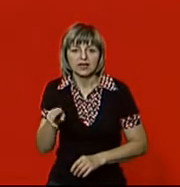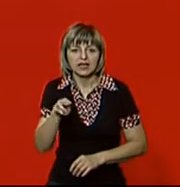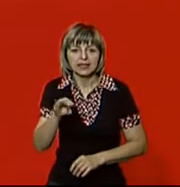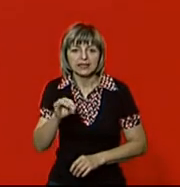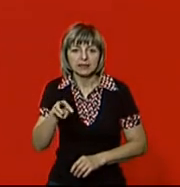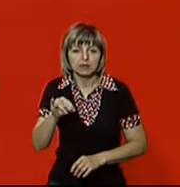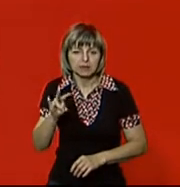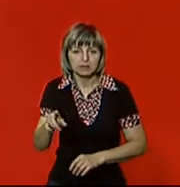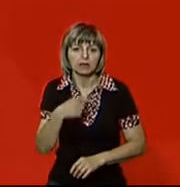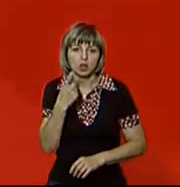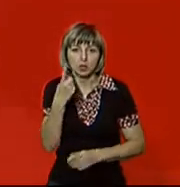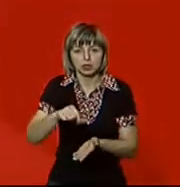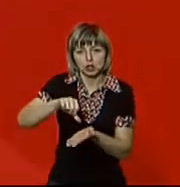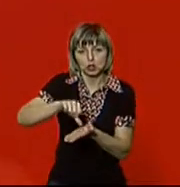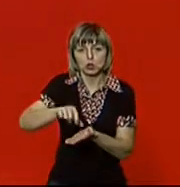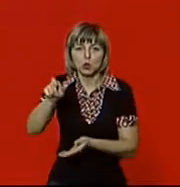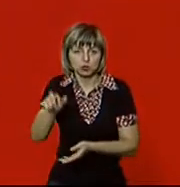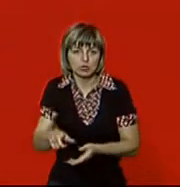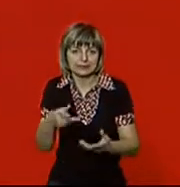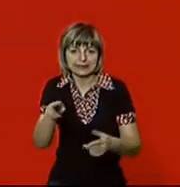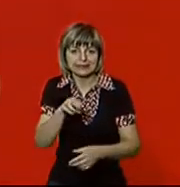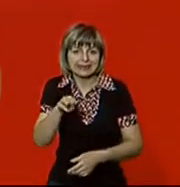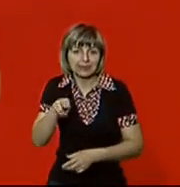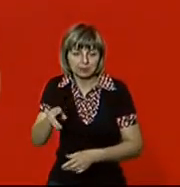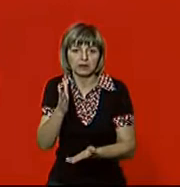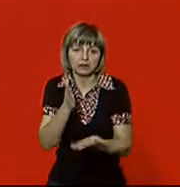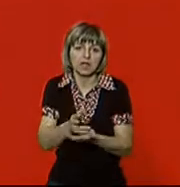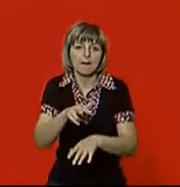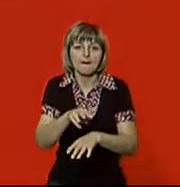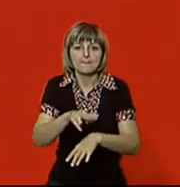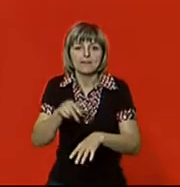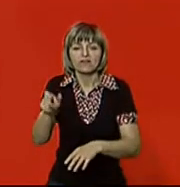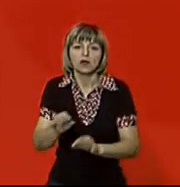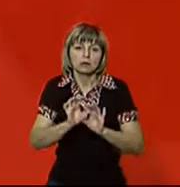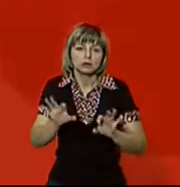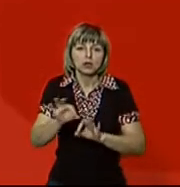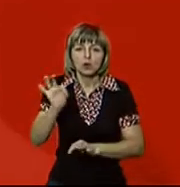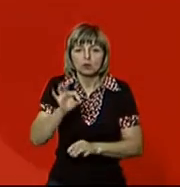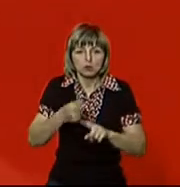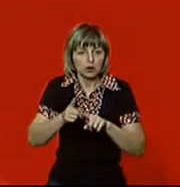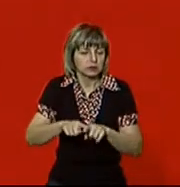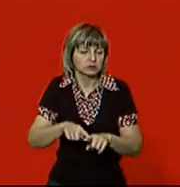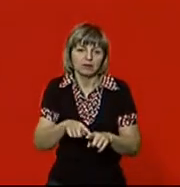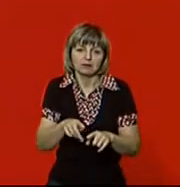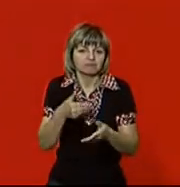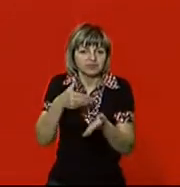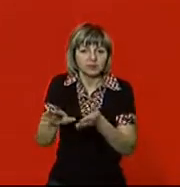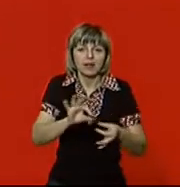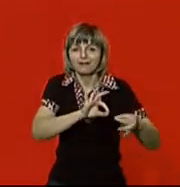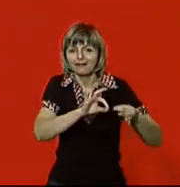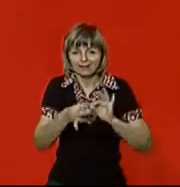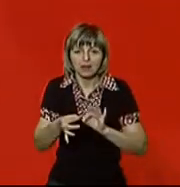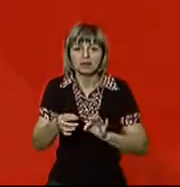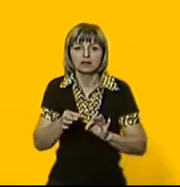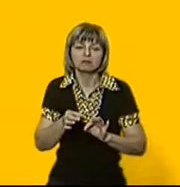один з учасників ДТП – правоохоронець. Прокоментувати ситуацію вона відмовилася, сказала, що деталі розповість у